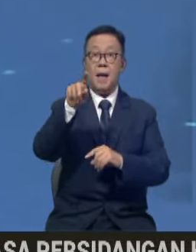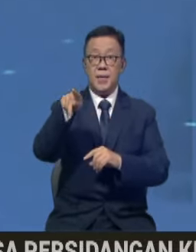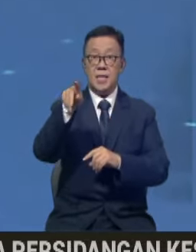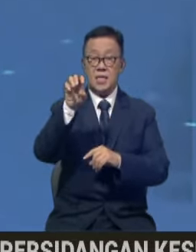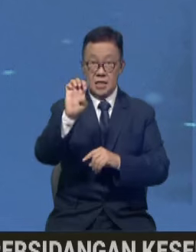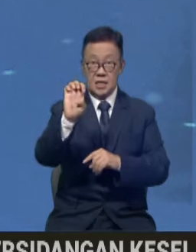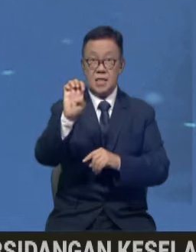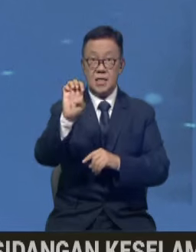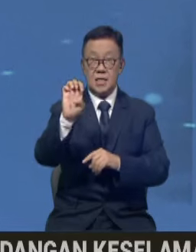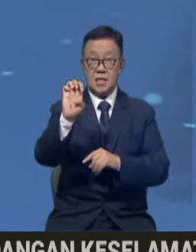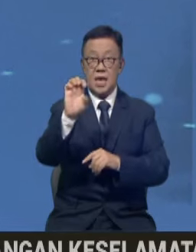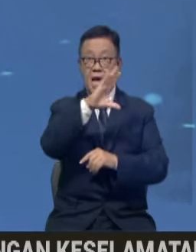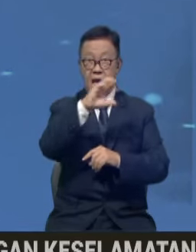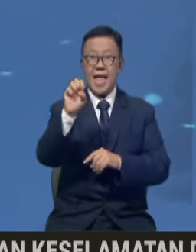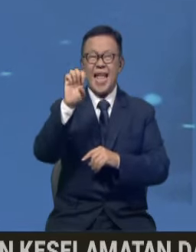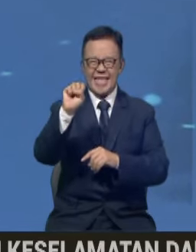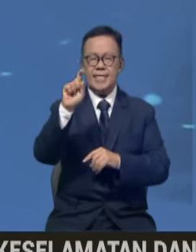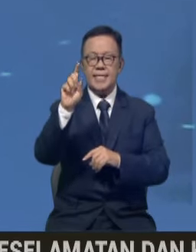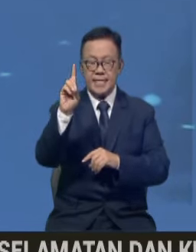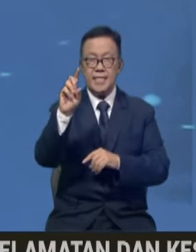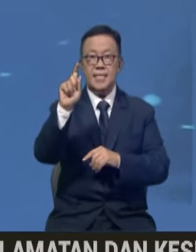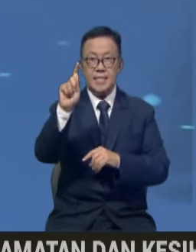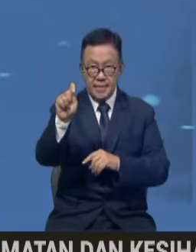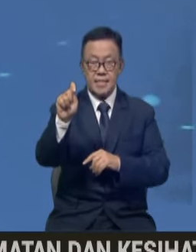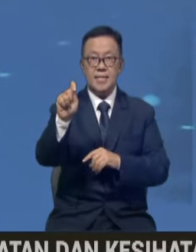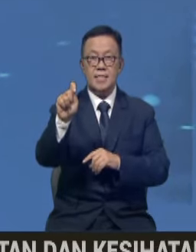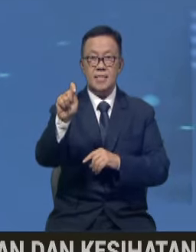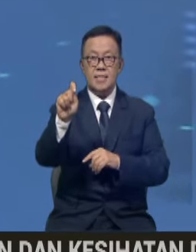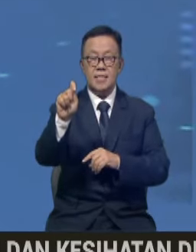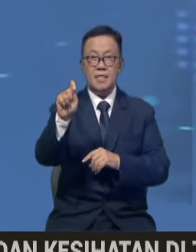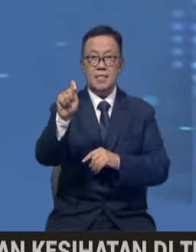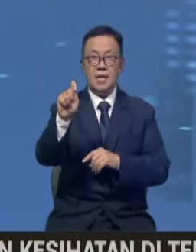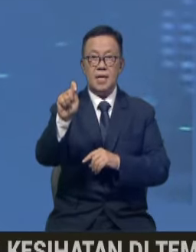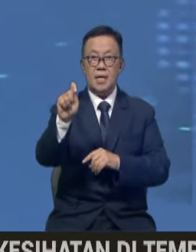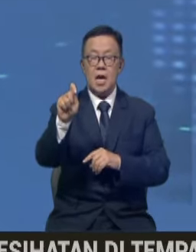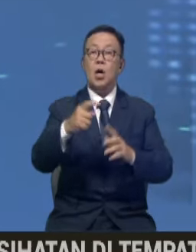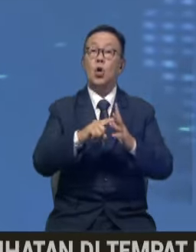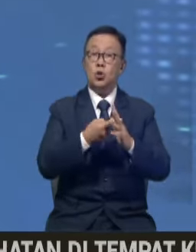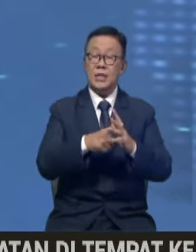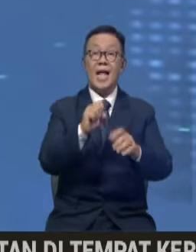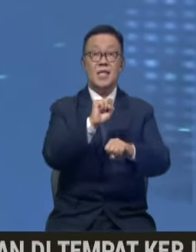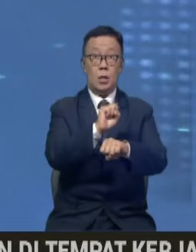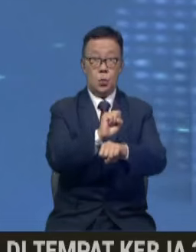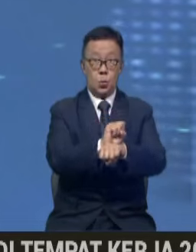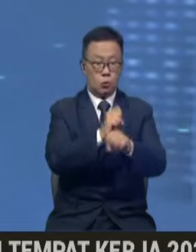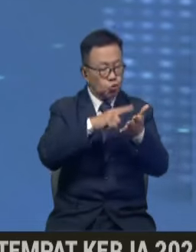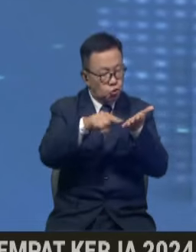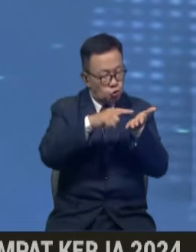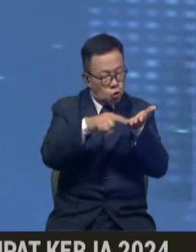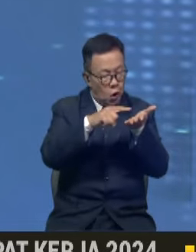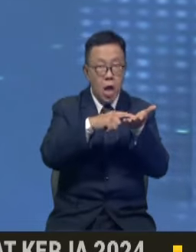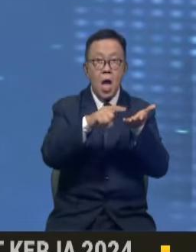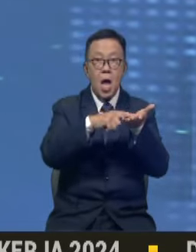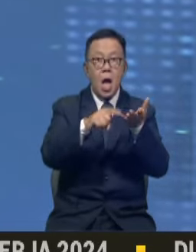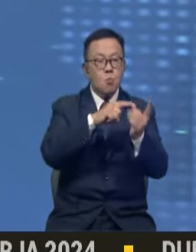melalui Unit Sukatan dan Timbangan SDT di bawah Kementerian Kewangan dan Ekonomi akan melaksanakan kerja-kerja pemeriksaan dan